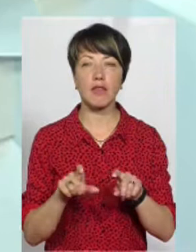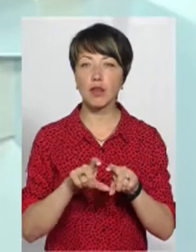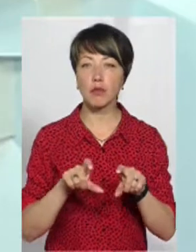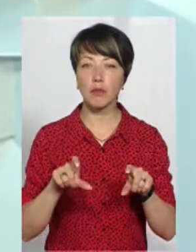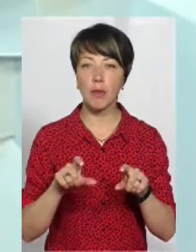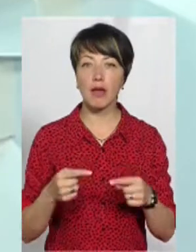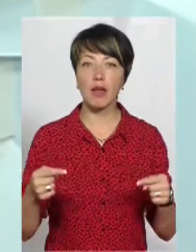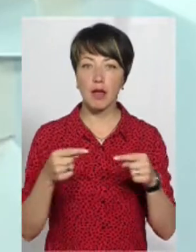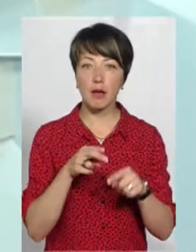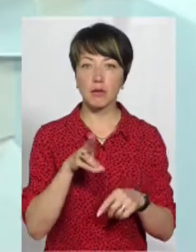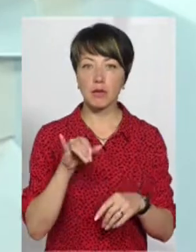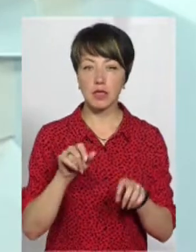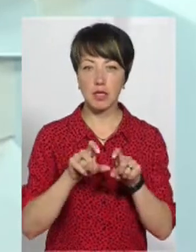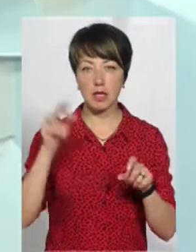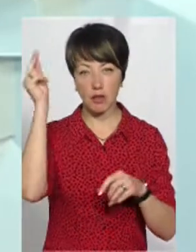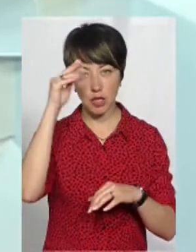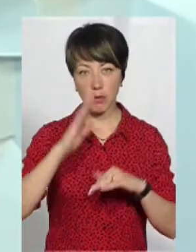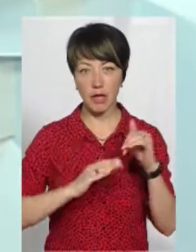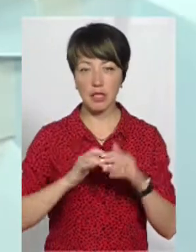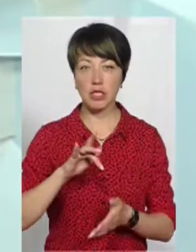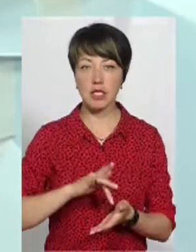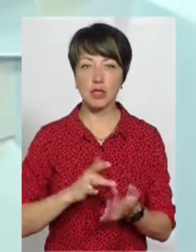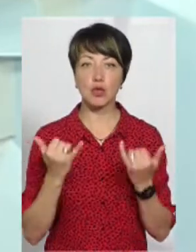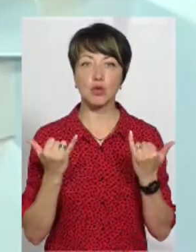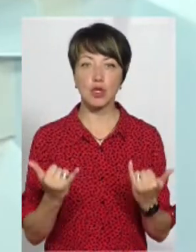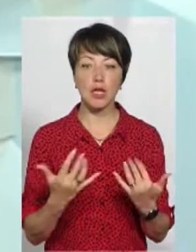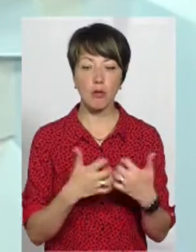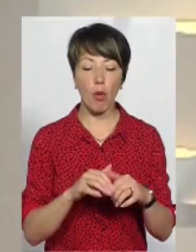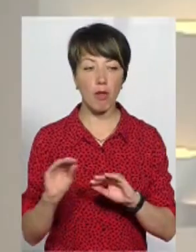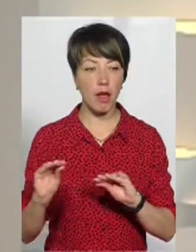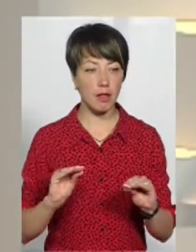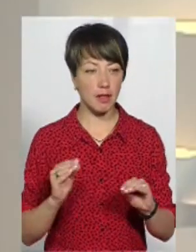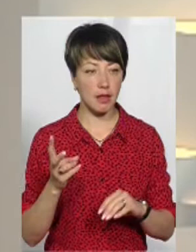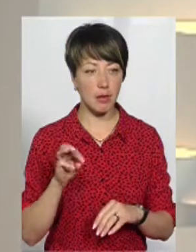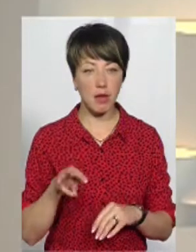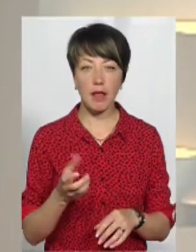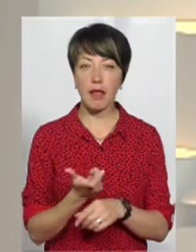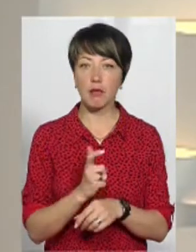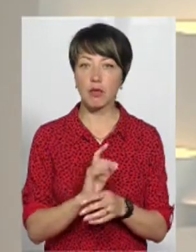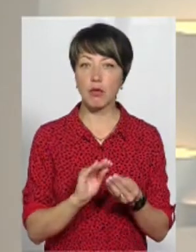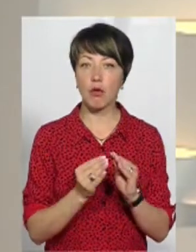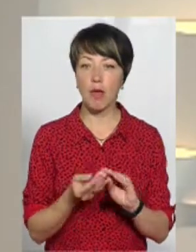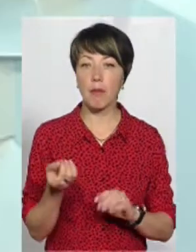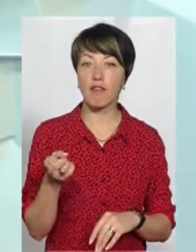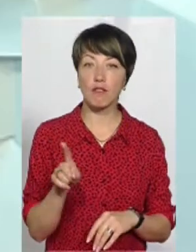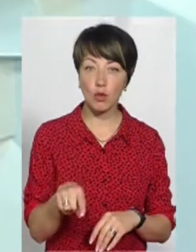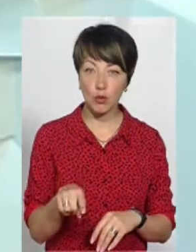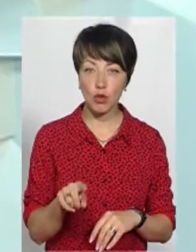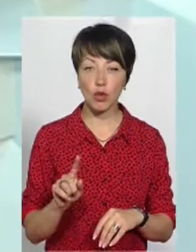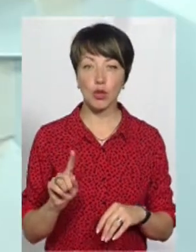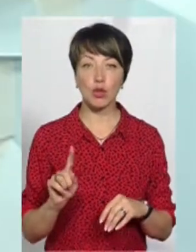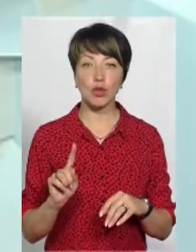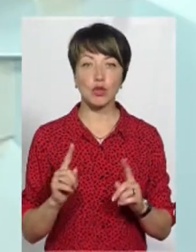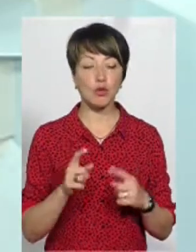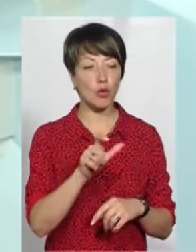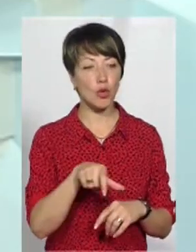відповідно професійно-технічних закладів навчально-практичні центри з сучасним обладнанням. Тому що найбільша проблема полягає в тому, що чому люди і